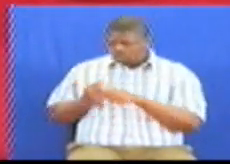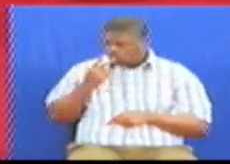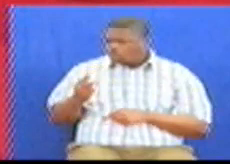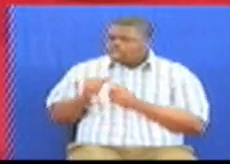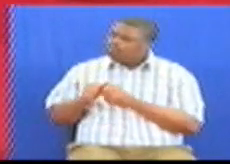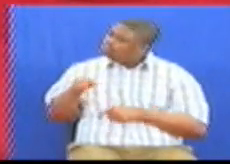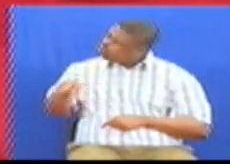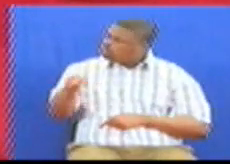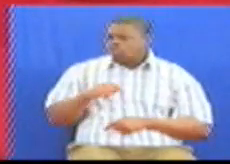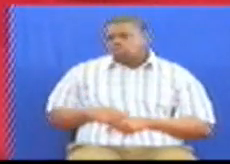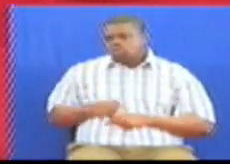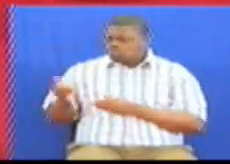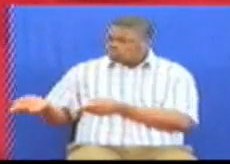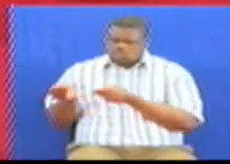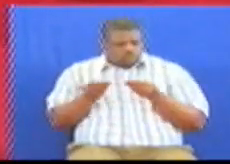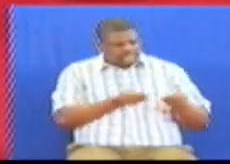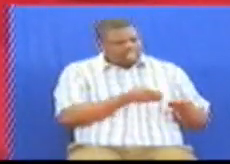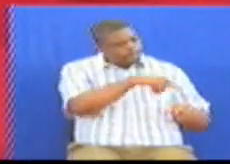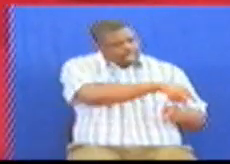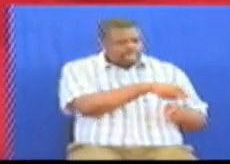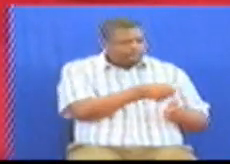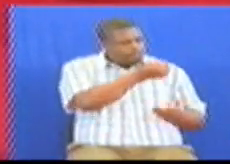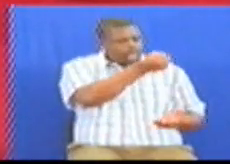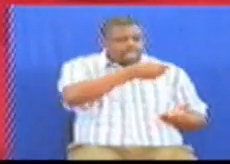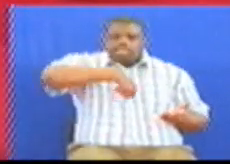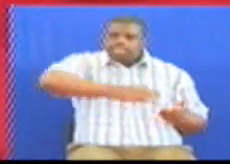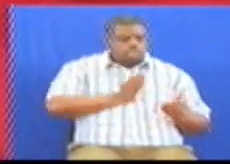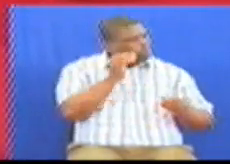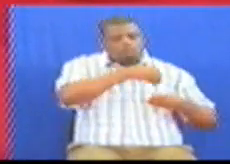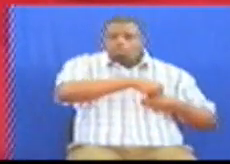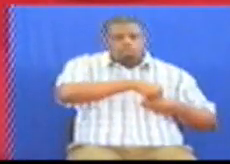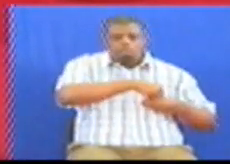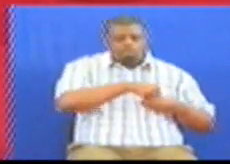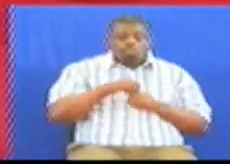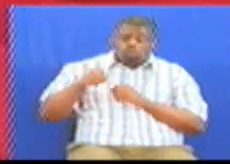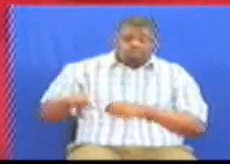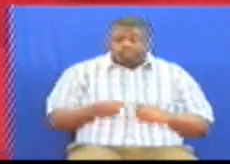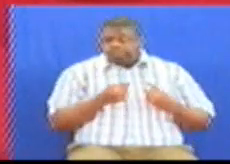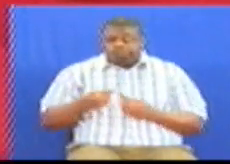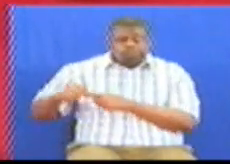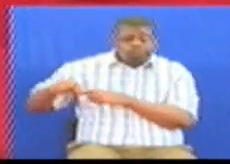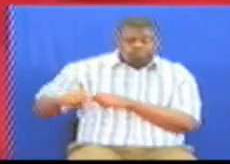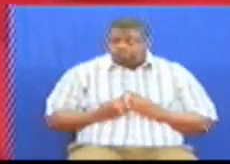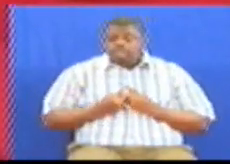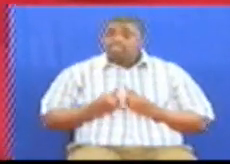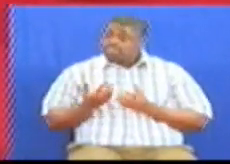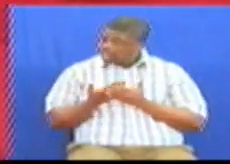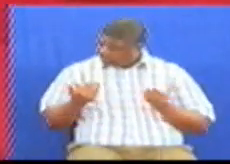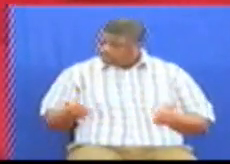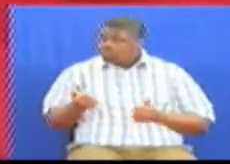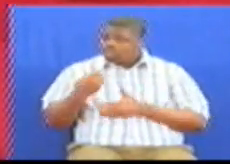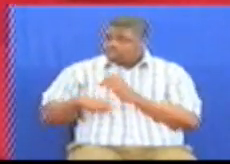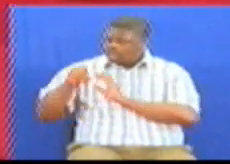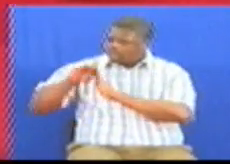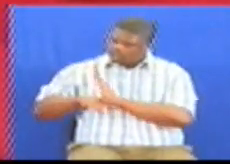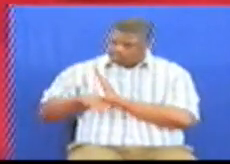pale kwenye bajeti yetu hatujaweka, na linaweza kutuletea mgogoro mkubwa kwa wa katika taratibu zetu za fedha. Mheshimiwa